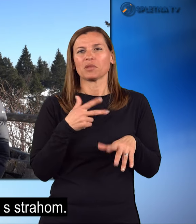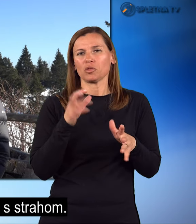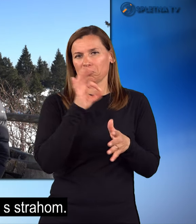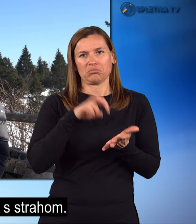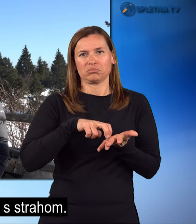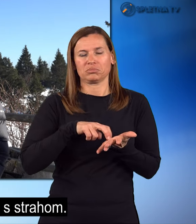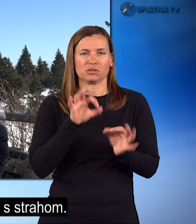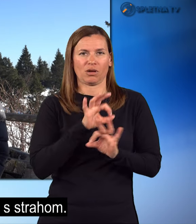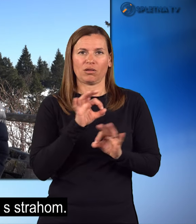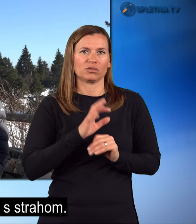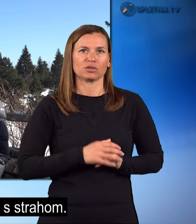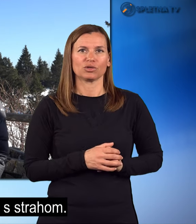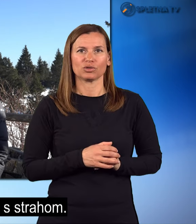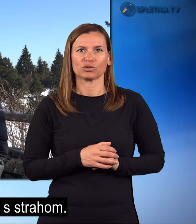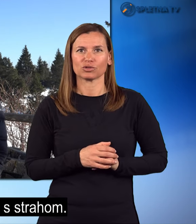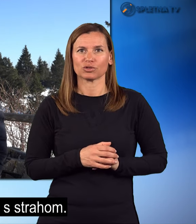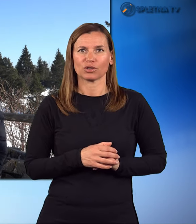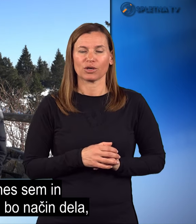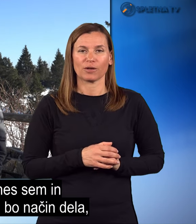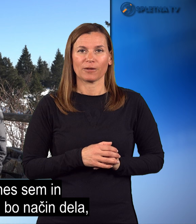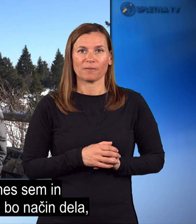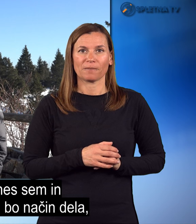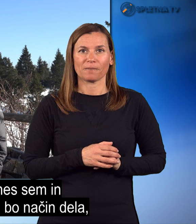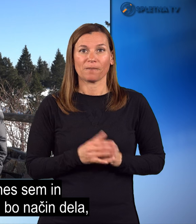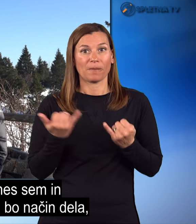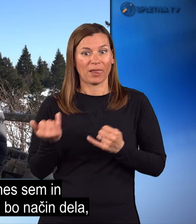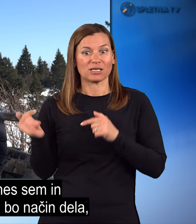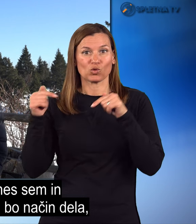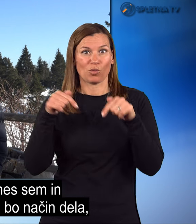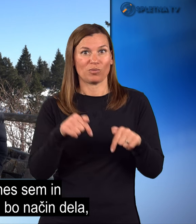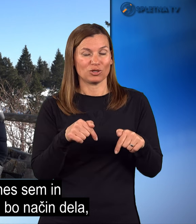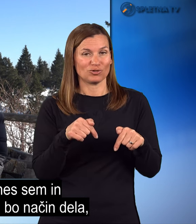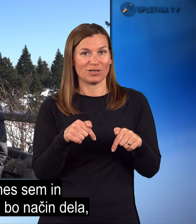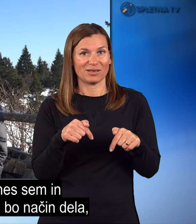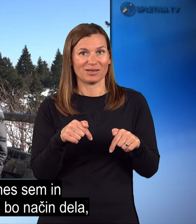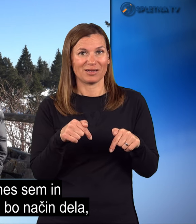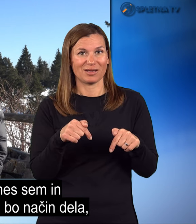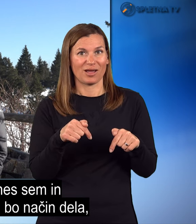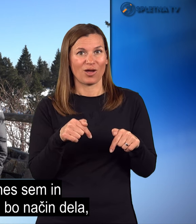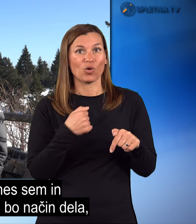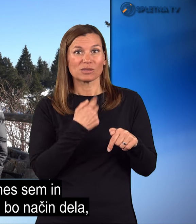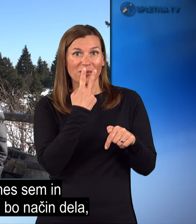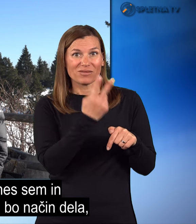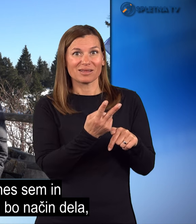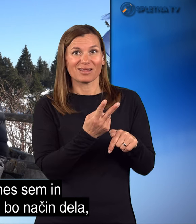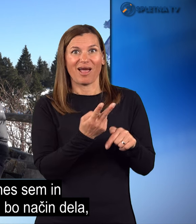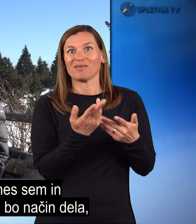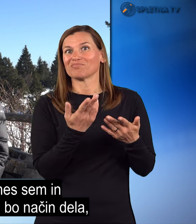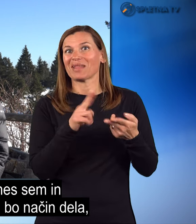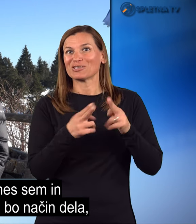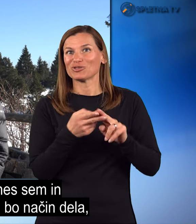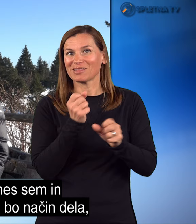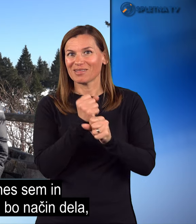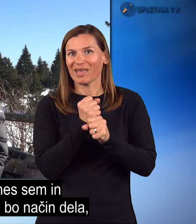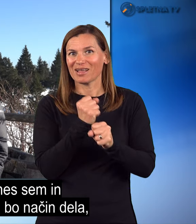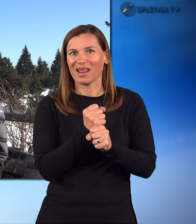imela težav z strahom. Ko smo pa prišli danes sem, ko sem videla v bistvu,